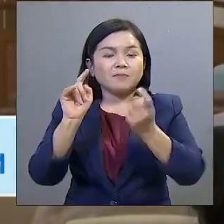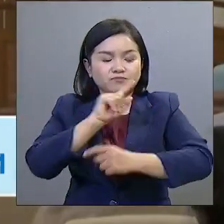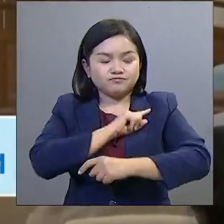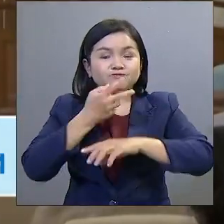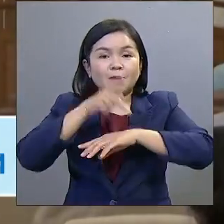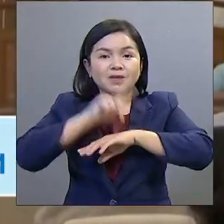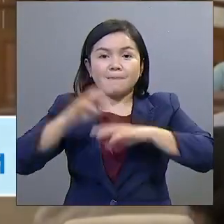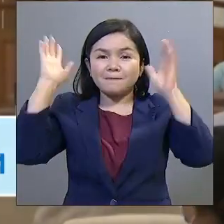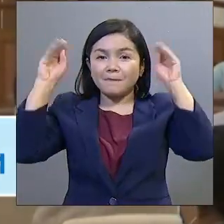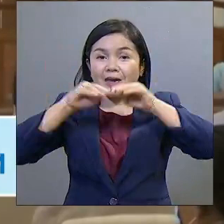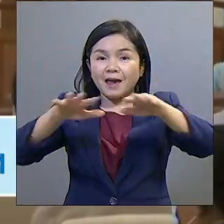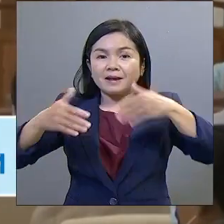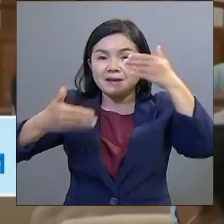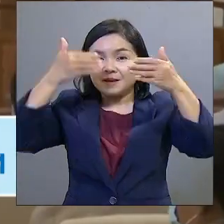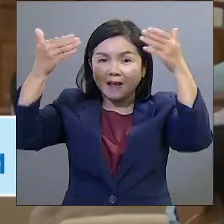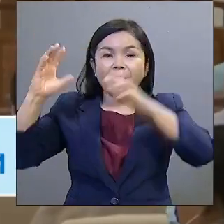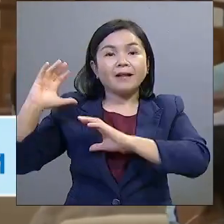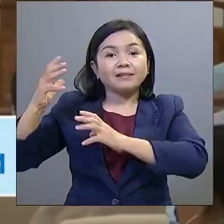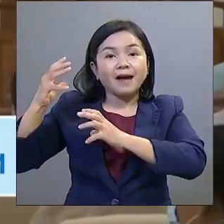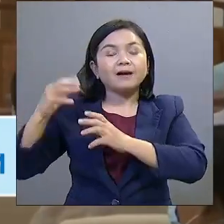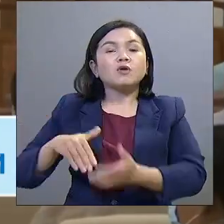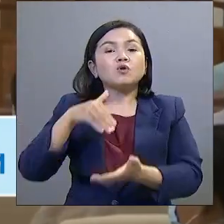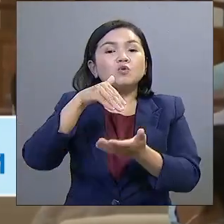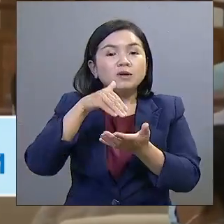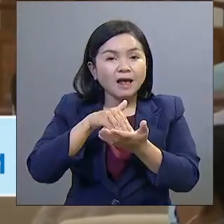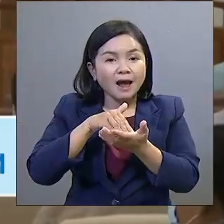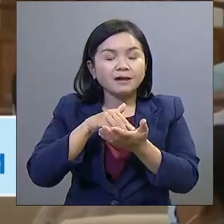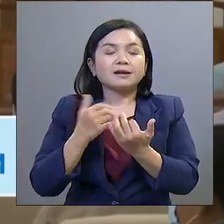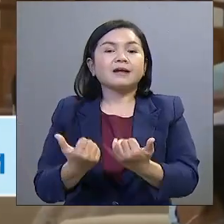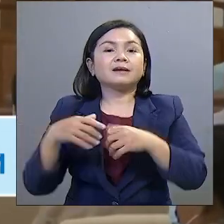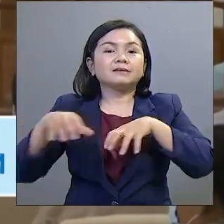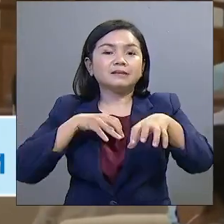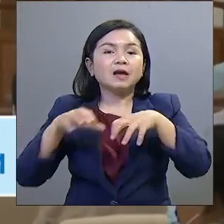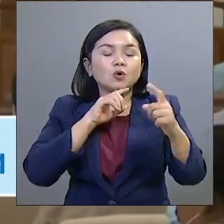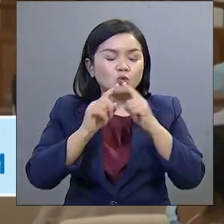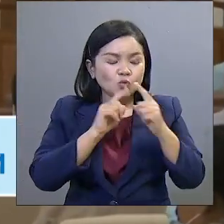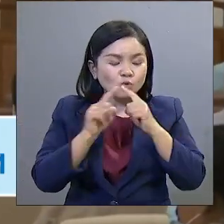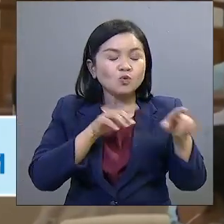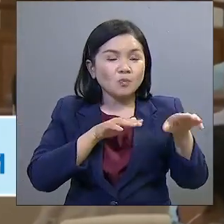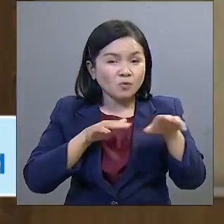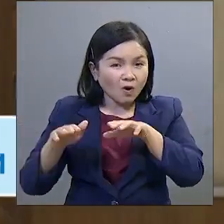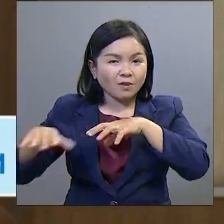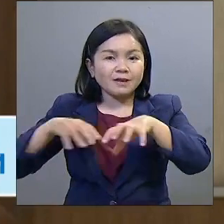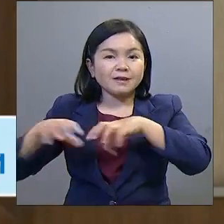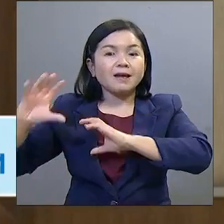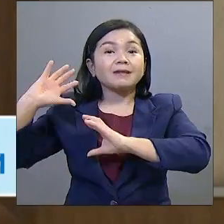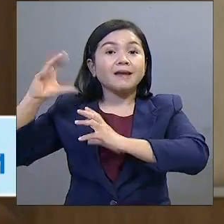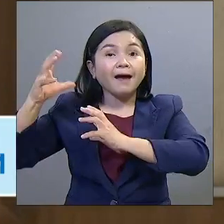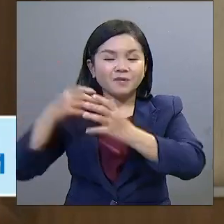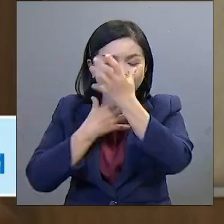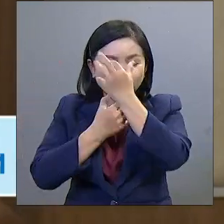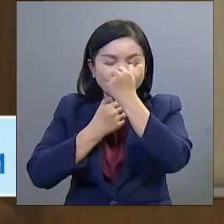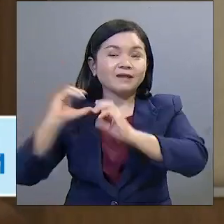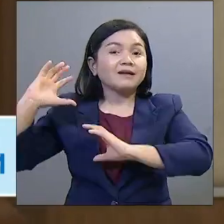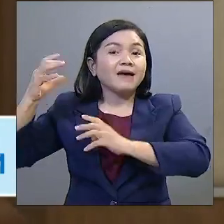านแถลงข่าวการจัดงานภายในงานยังมีการพูดคุยกับผู้จัดงานในครั้งนี้ถึงเรื่องความพร้อมในการจัดงานและความน่าสนใจของภาพย